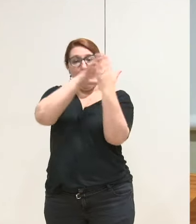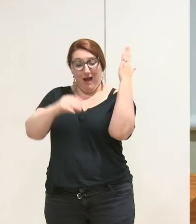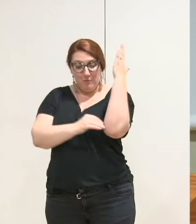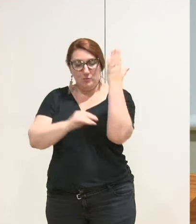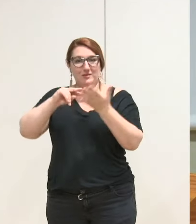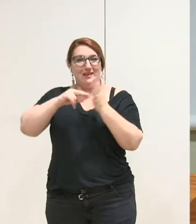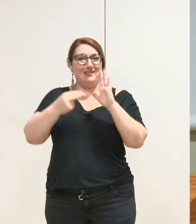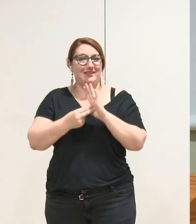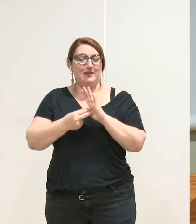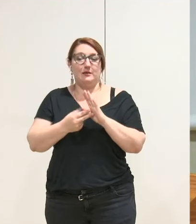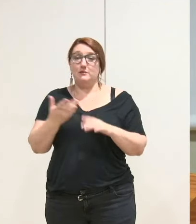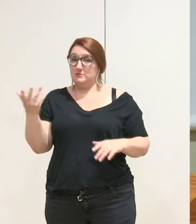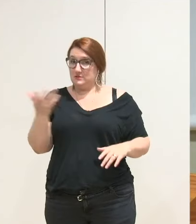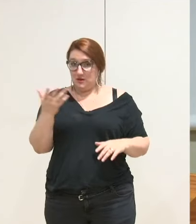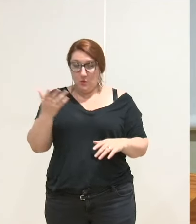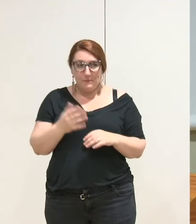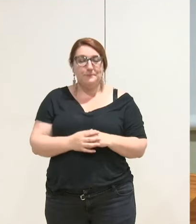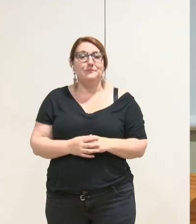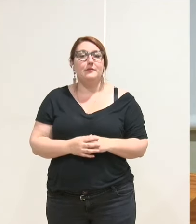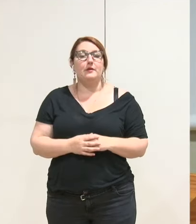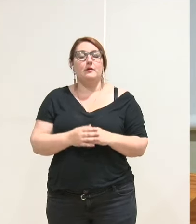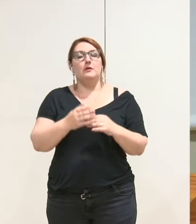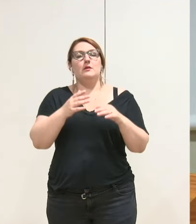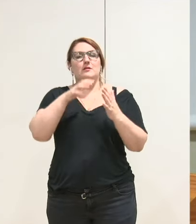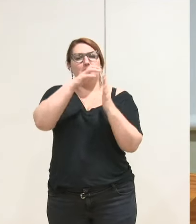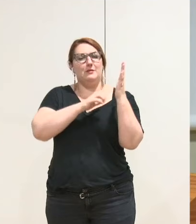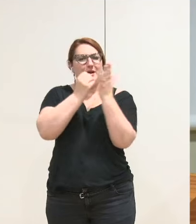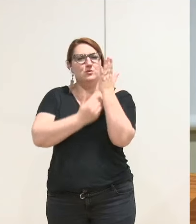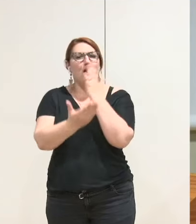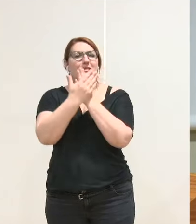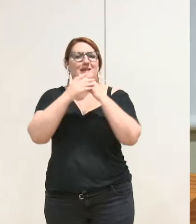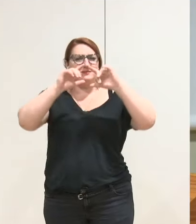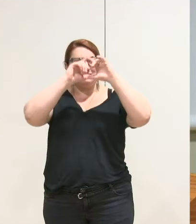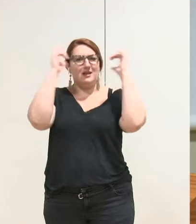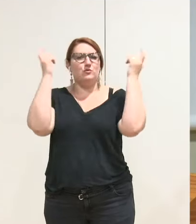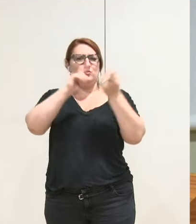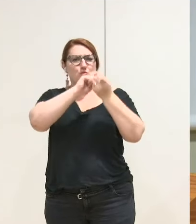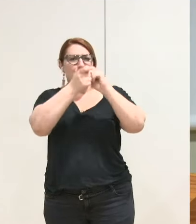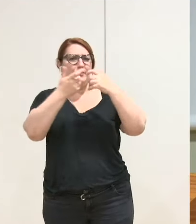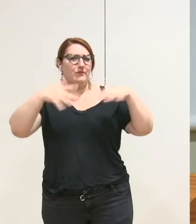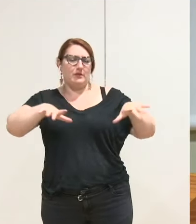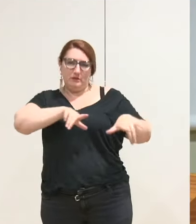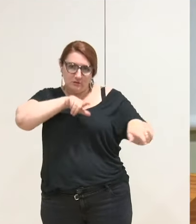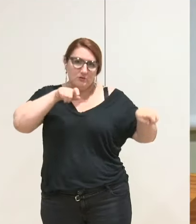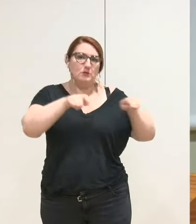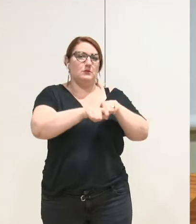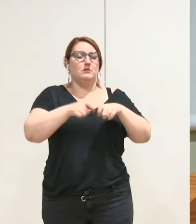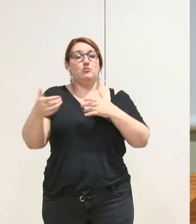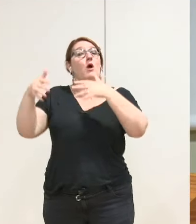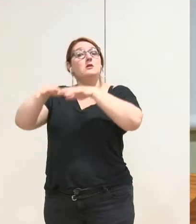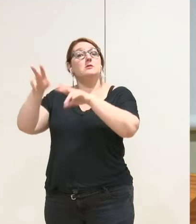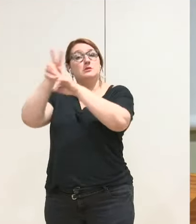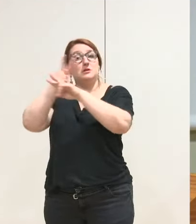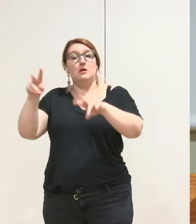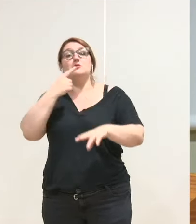qui vise à remplacer donc dans l'annexe de la délibération les statuts qui ont été modifiés par l'Assemblée général